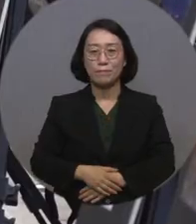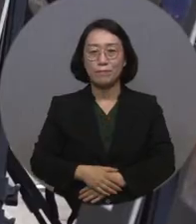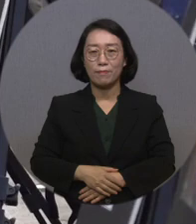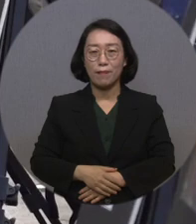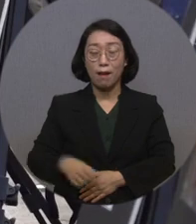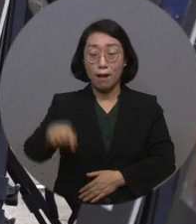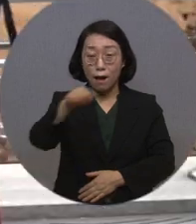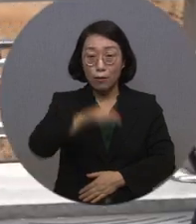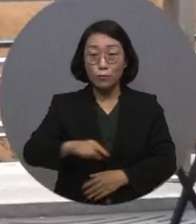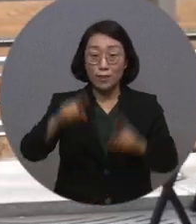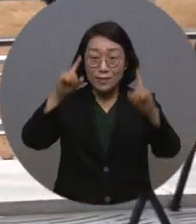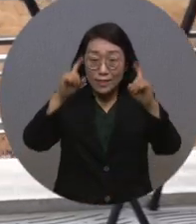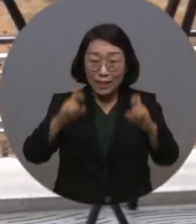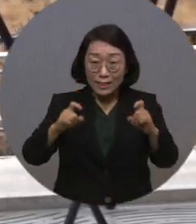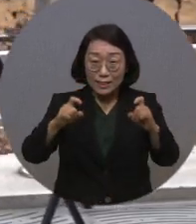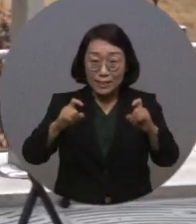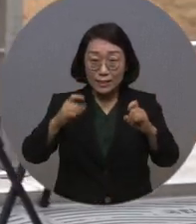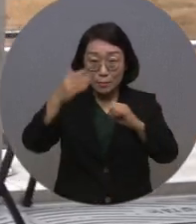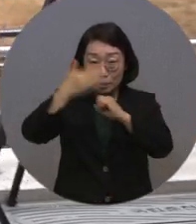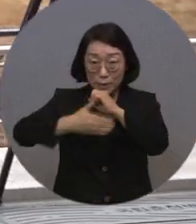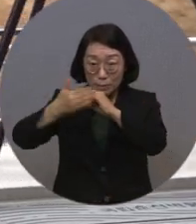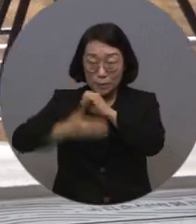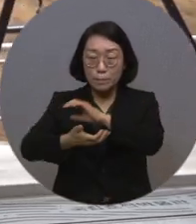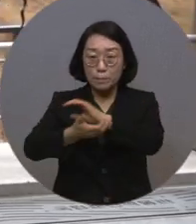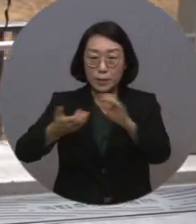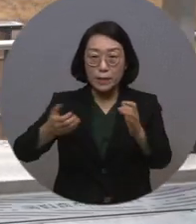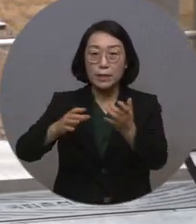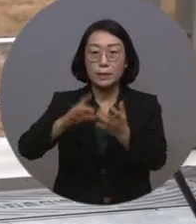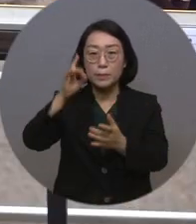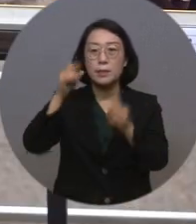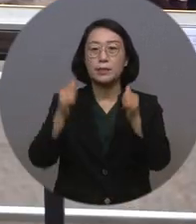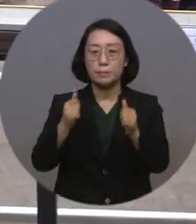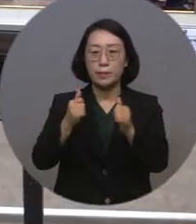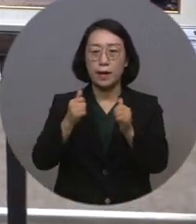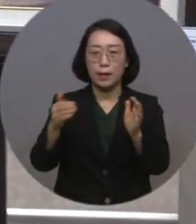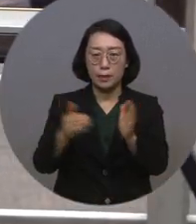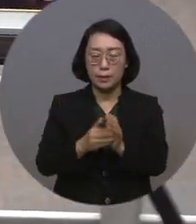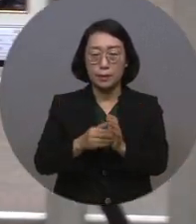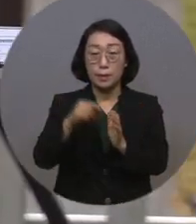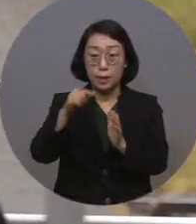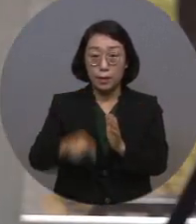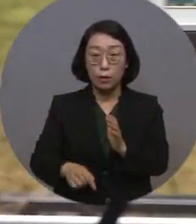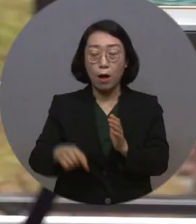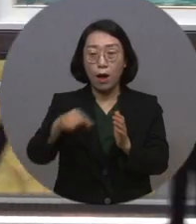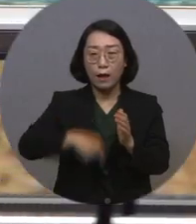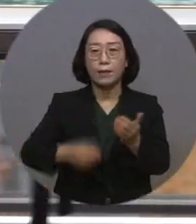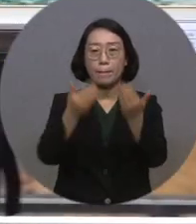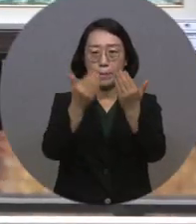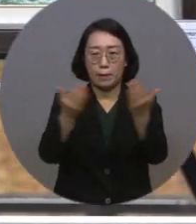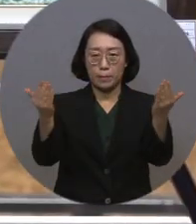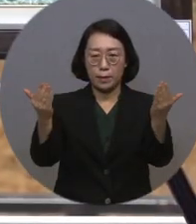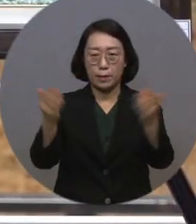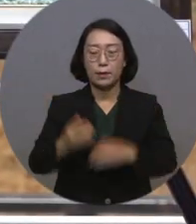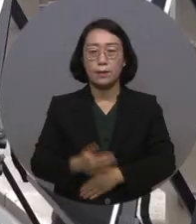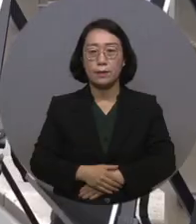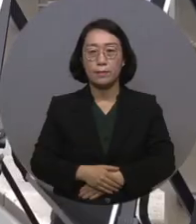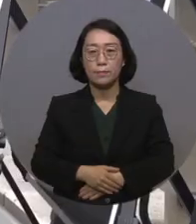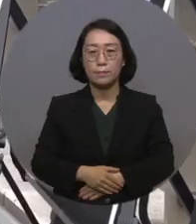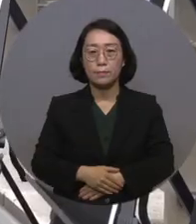경륜 종목 중 하나인 사진은 사전 심사를 통해서 입상작들이 결정되었고 작품들은 박물관 경내에 전시했습니다